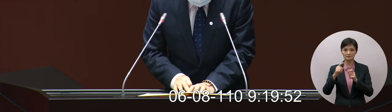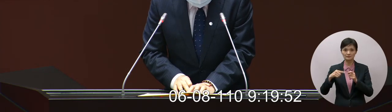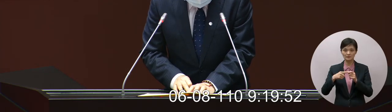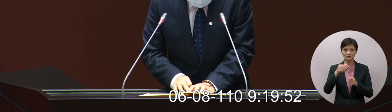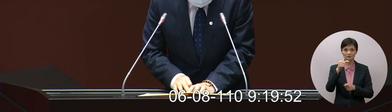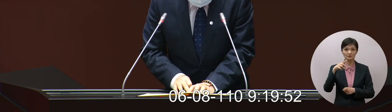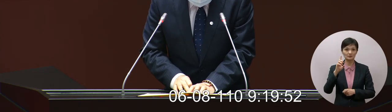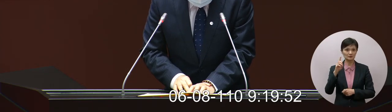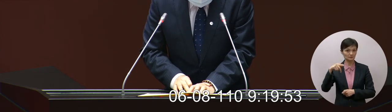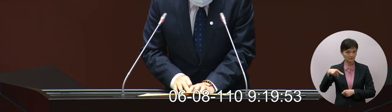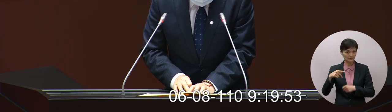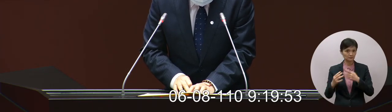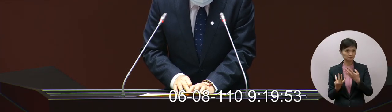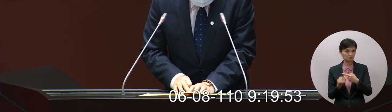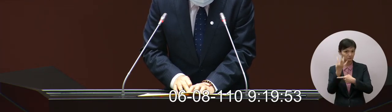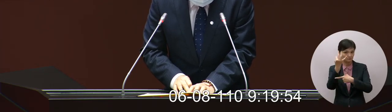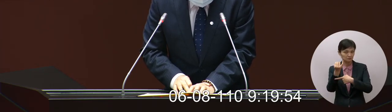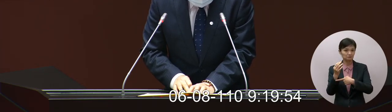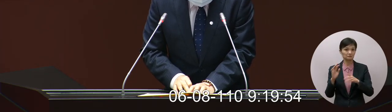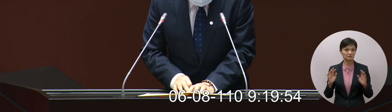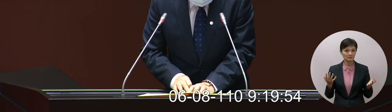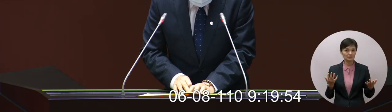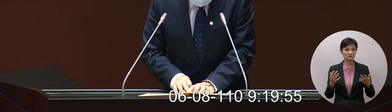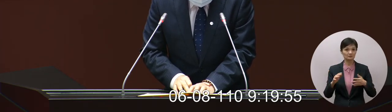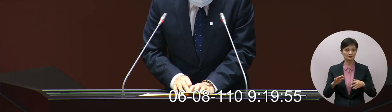GDP 比例达